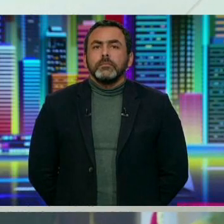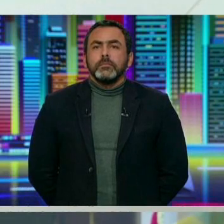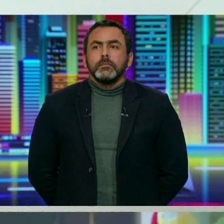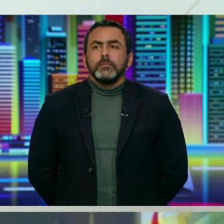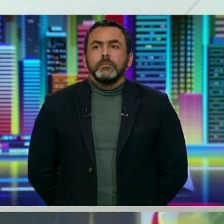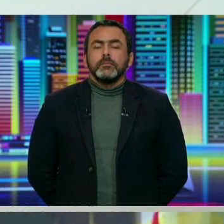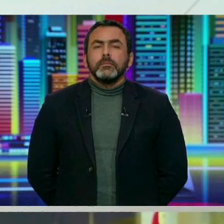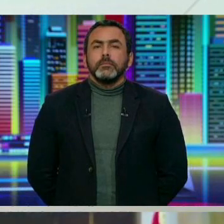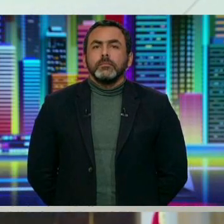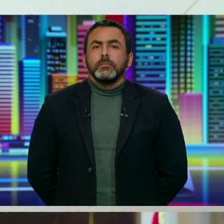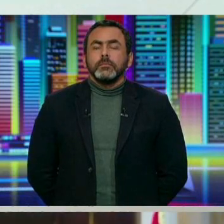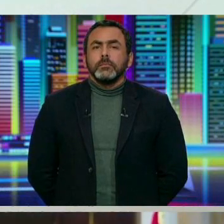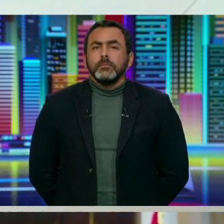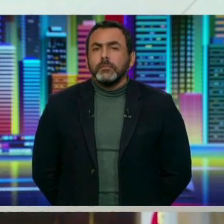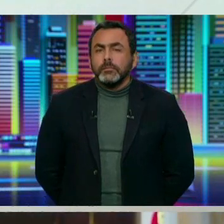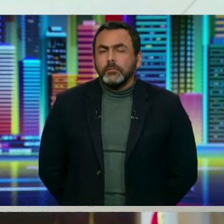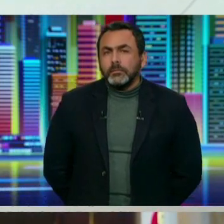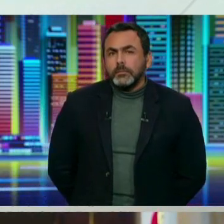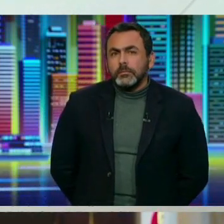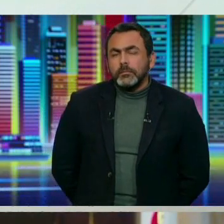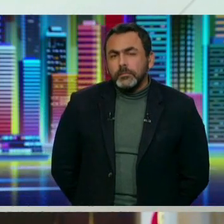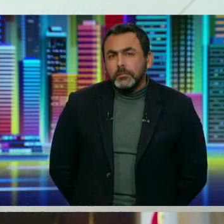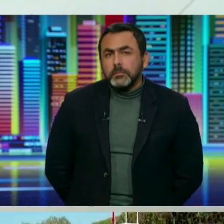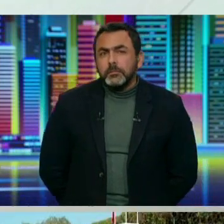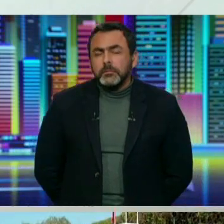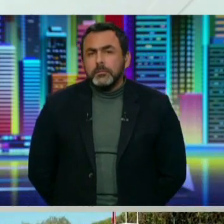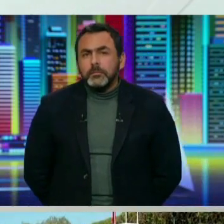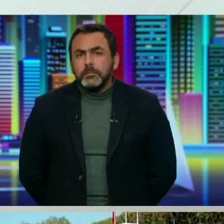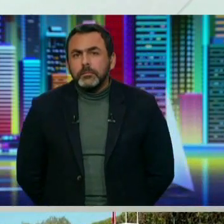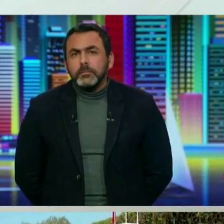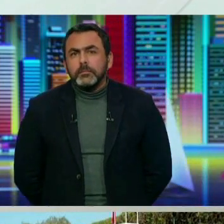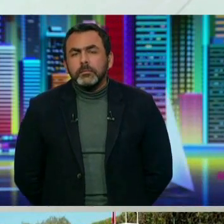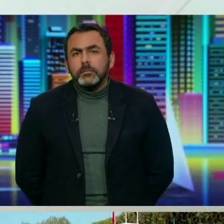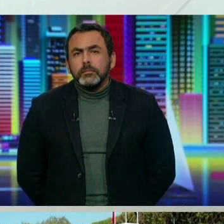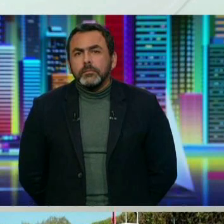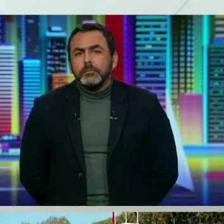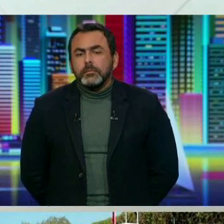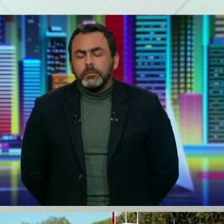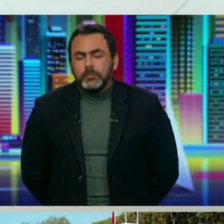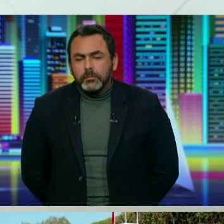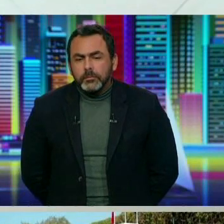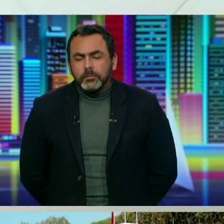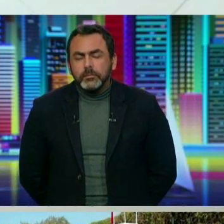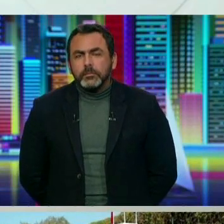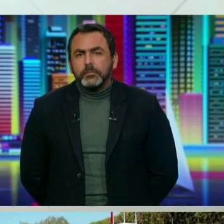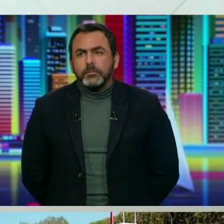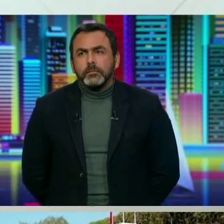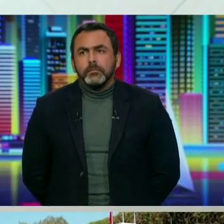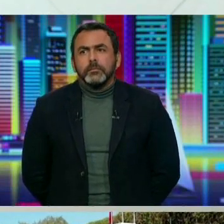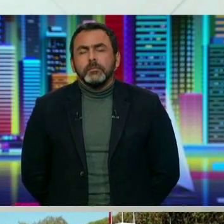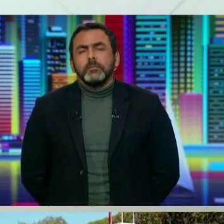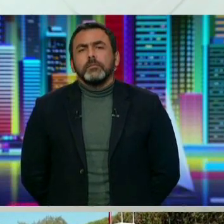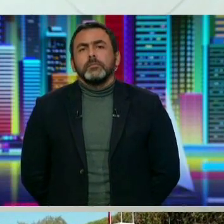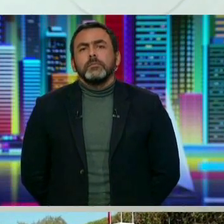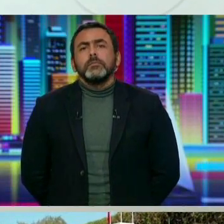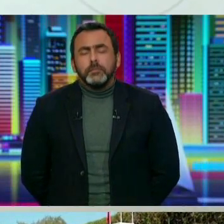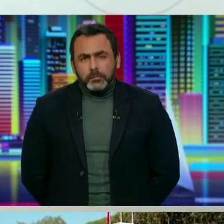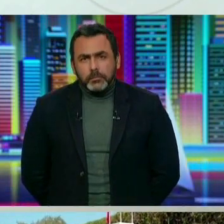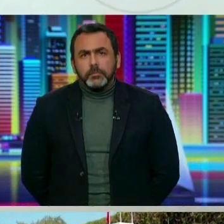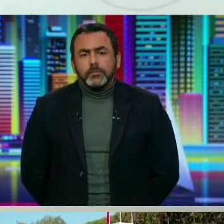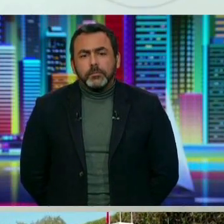نفسها في فترة من فترات، وإن كانت الأمور في الفترة الأخيرة توقفت نتيجة الصراعات العسكرية